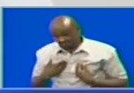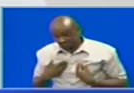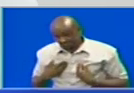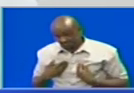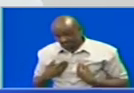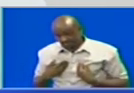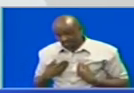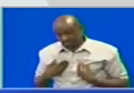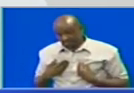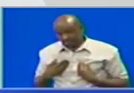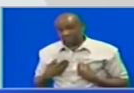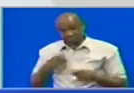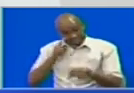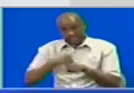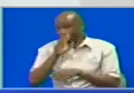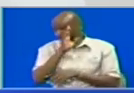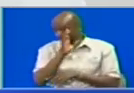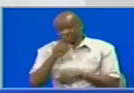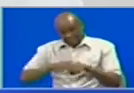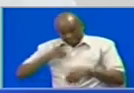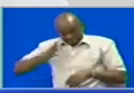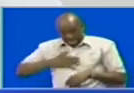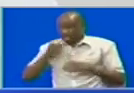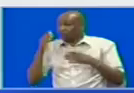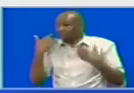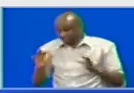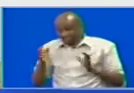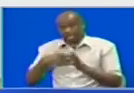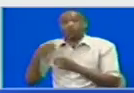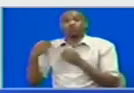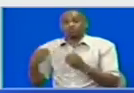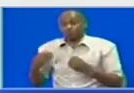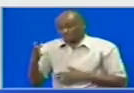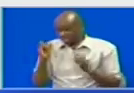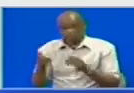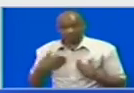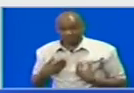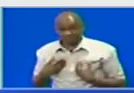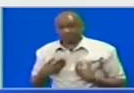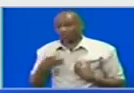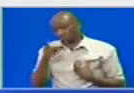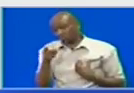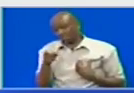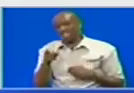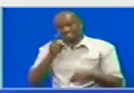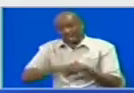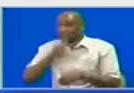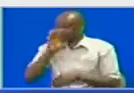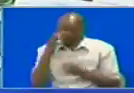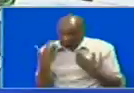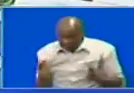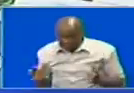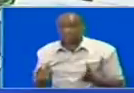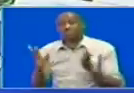wewe tupatie wakati wao. Wakati wako ulipitwa, sasa ulipitwa na wakati. Uwaendi vile. Mm-hmm. Wakati wako